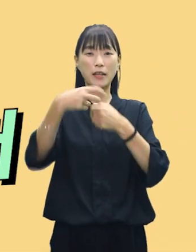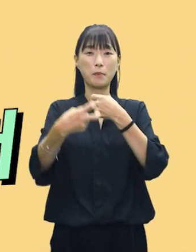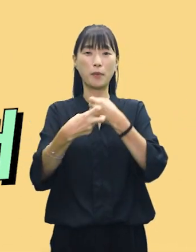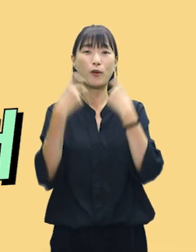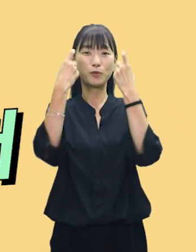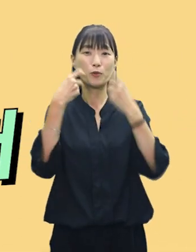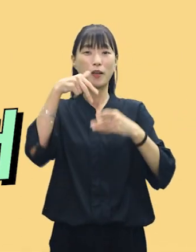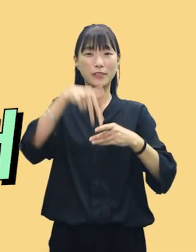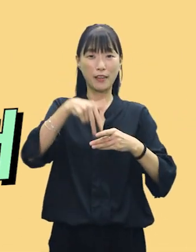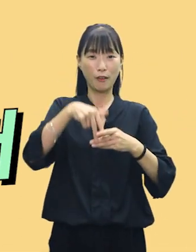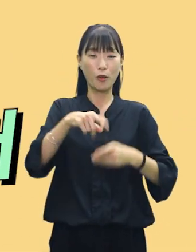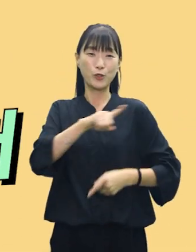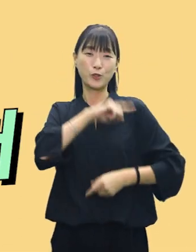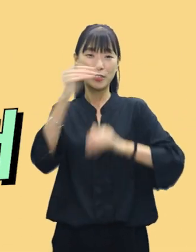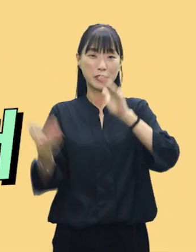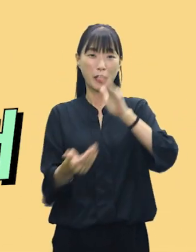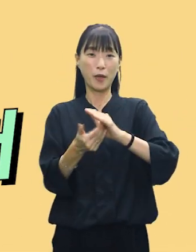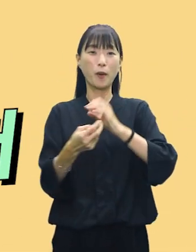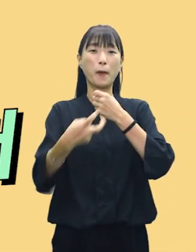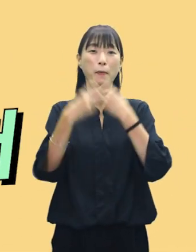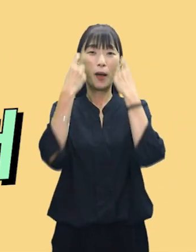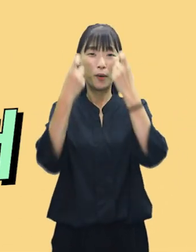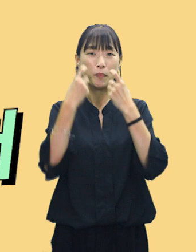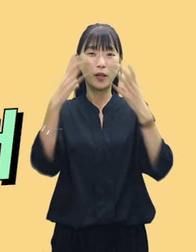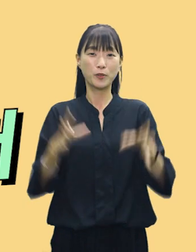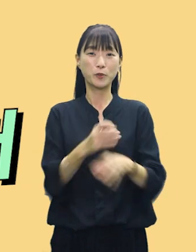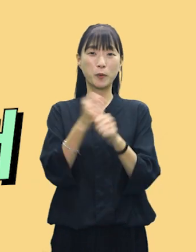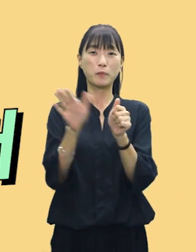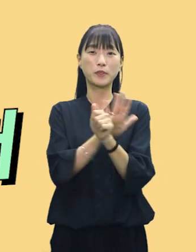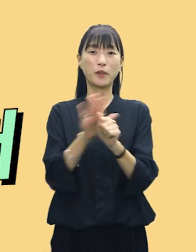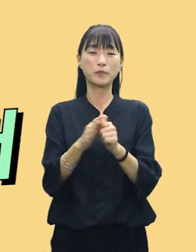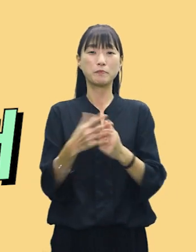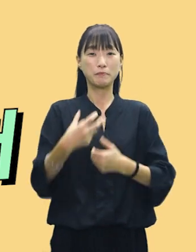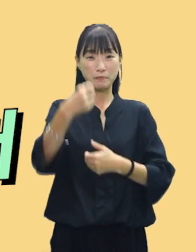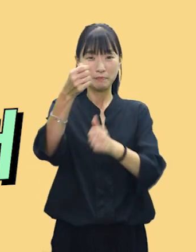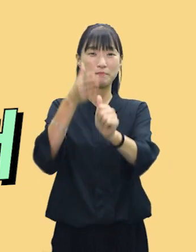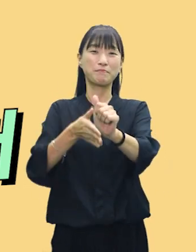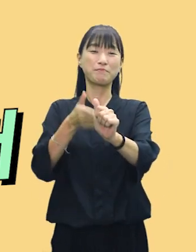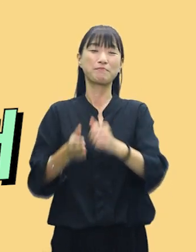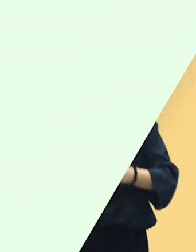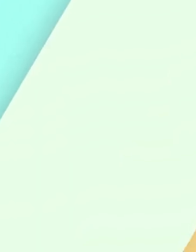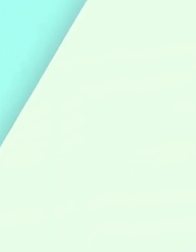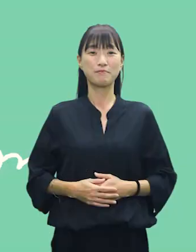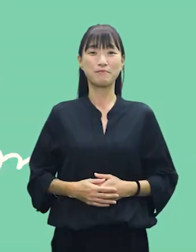강남 메디컬 투어센터에서 최고의 의료관광 종합 서비스를 누려보세요.